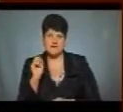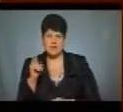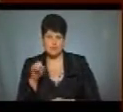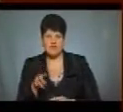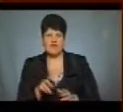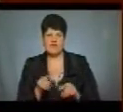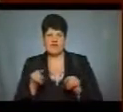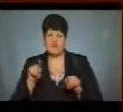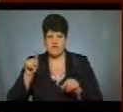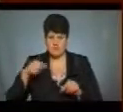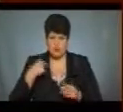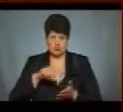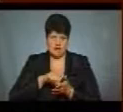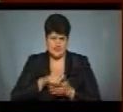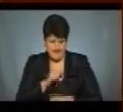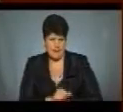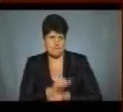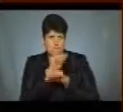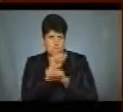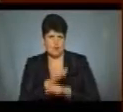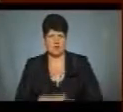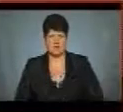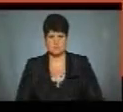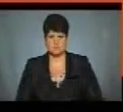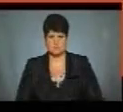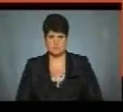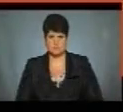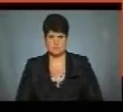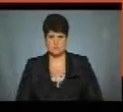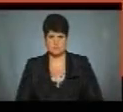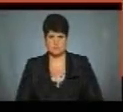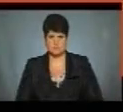управлінням Нацполіції. Про це та інше далі у випуску.